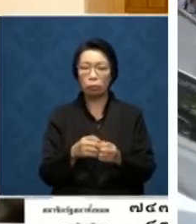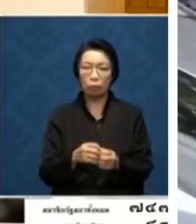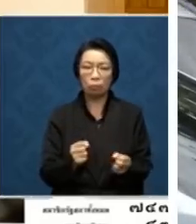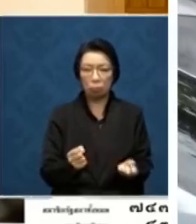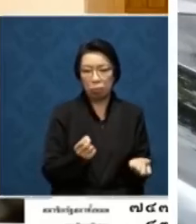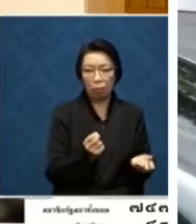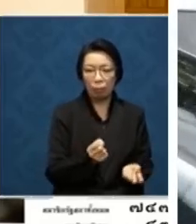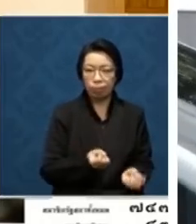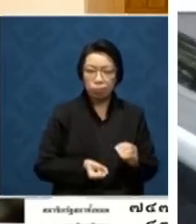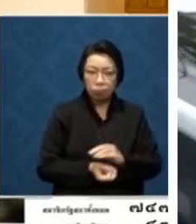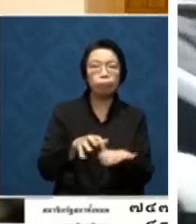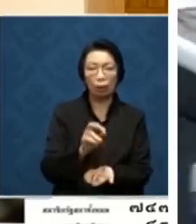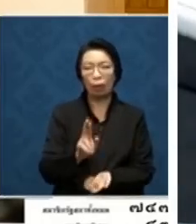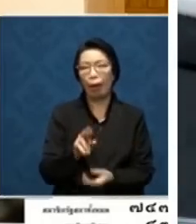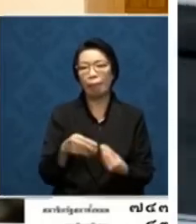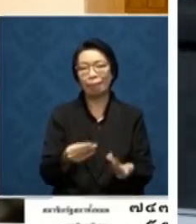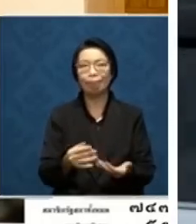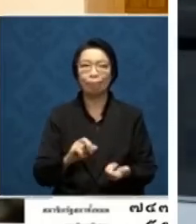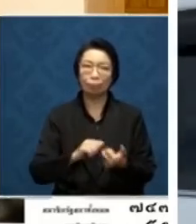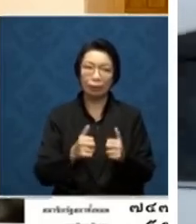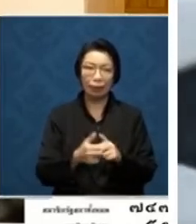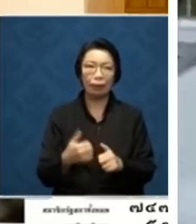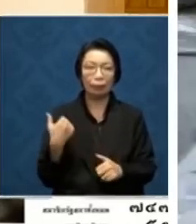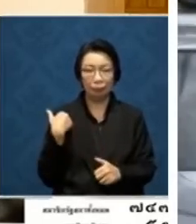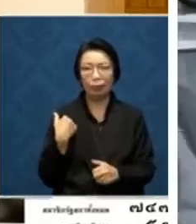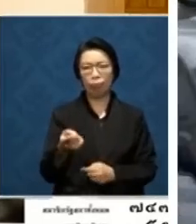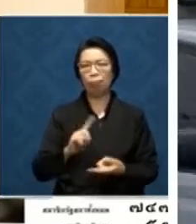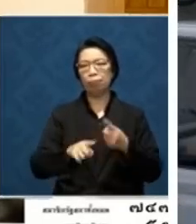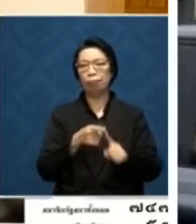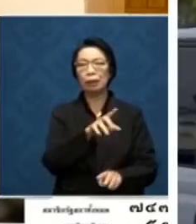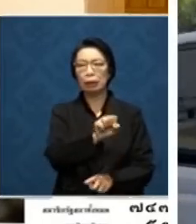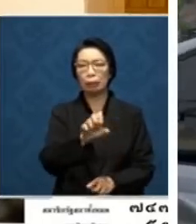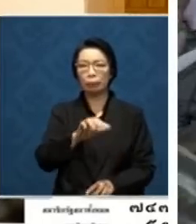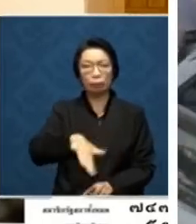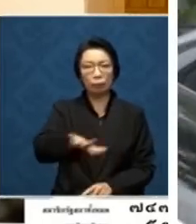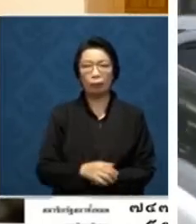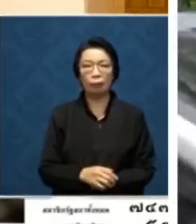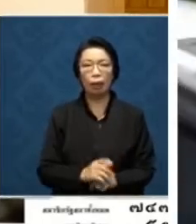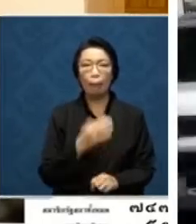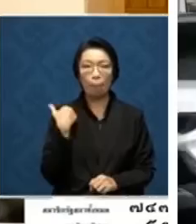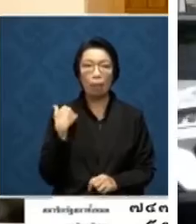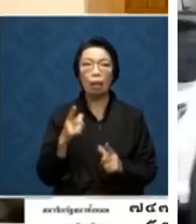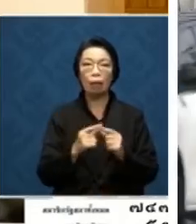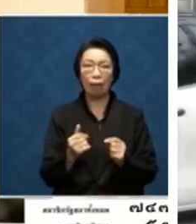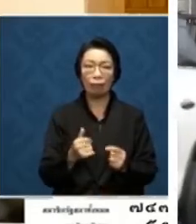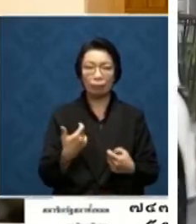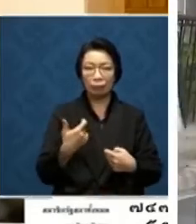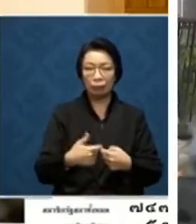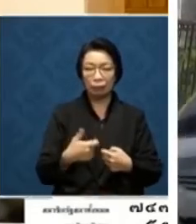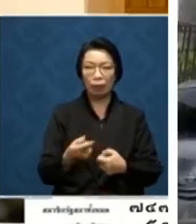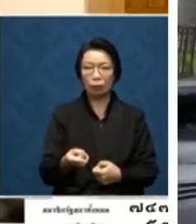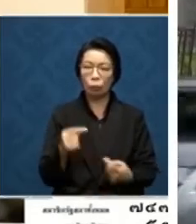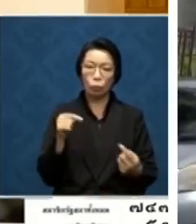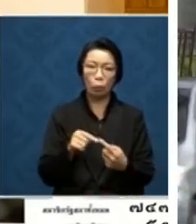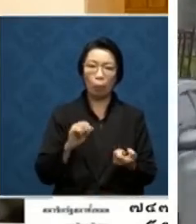สถานการณ์ให้บ้านเมืองเราเกิดความสับสนและวุ่นวายถ้าเกิดเหตุการณ์ขึ้นเศรษฐกิจแล้วการท่องเที่ยว